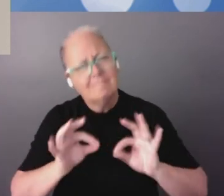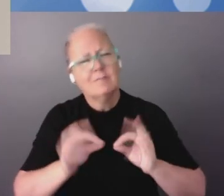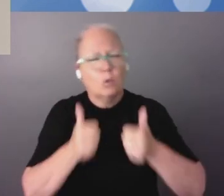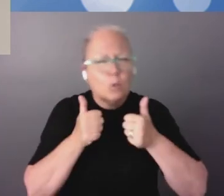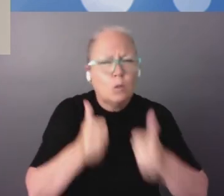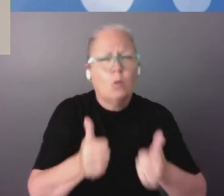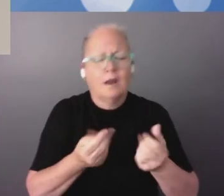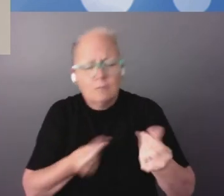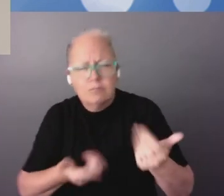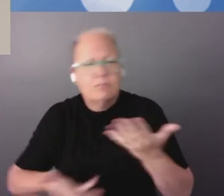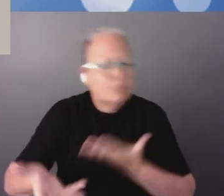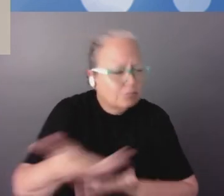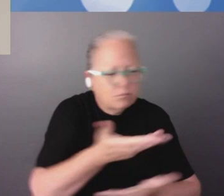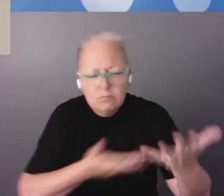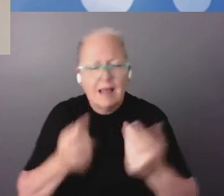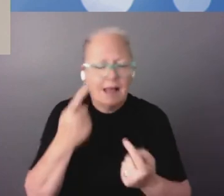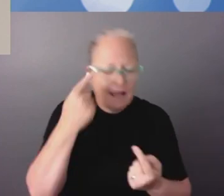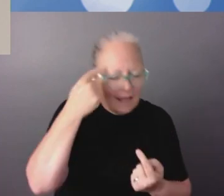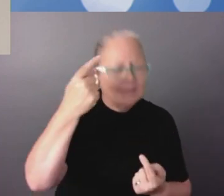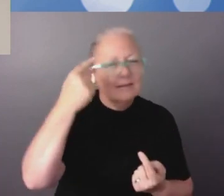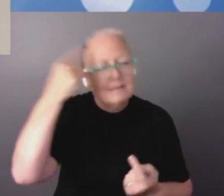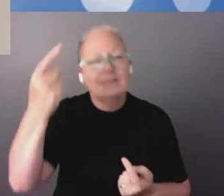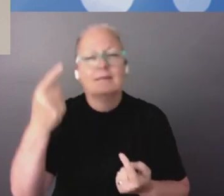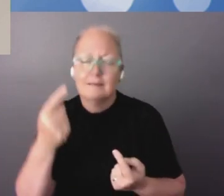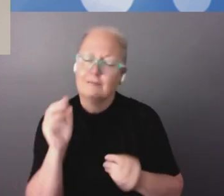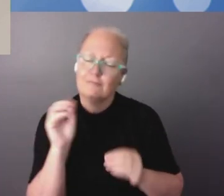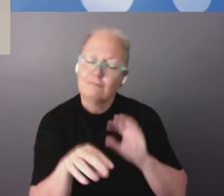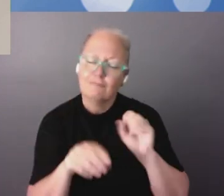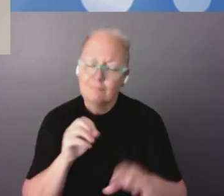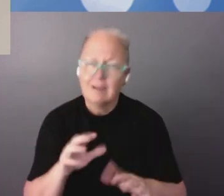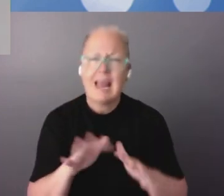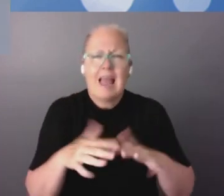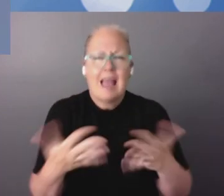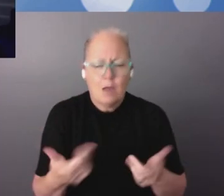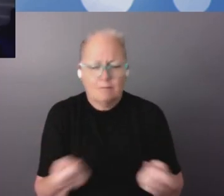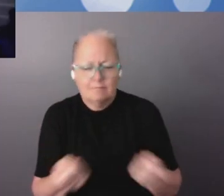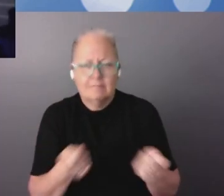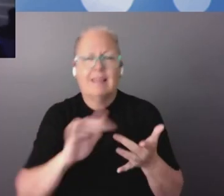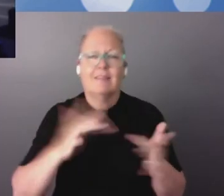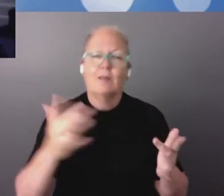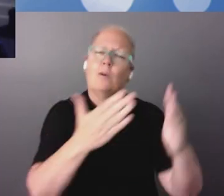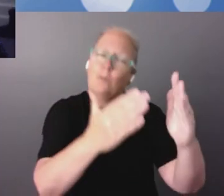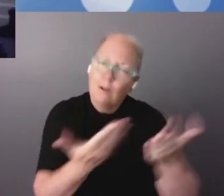обмена мыслями и опытом по управлению интернетом. Добро пожаловать в Катовице.